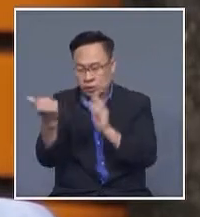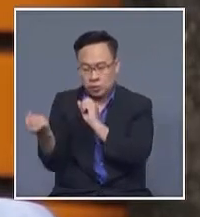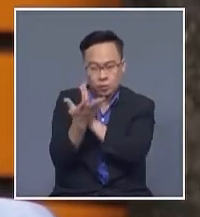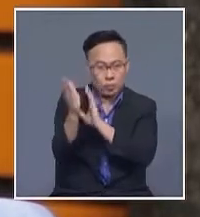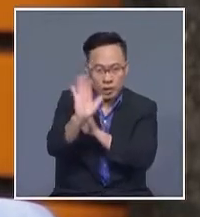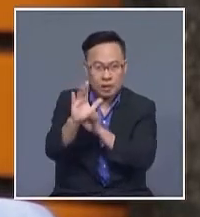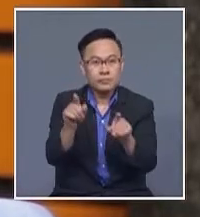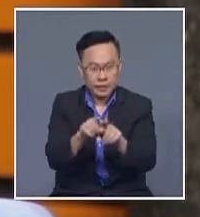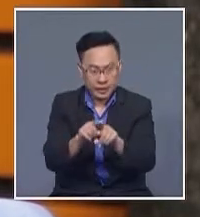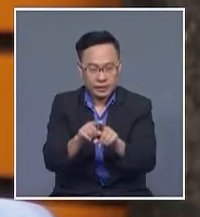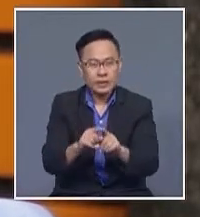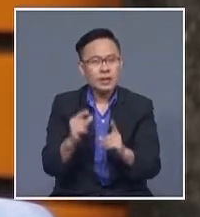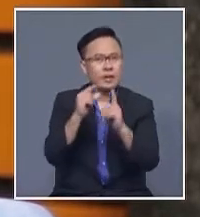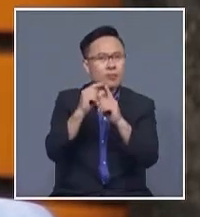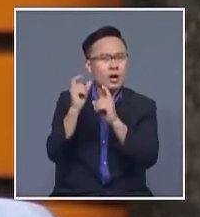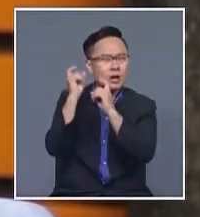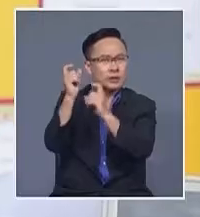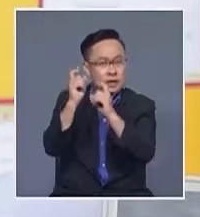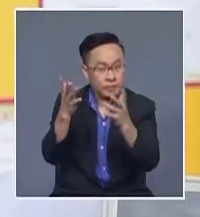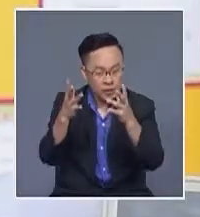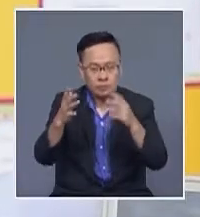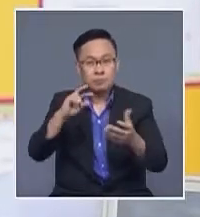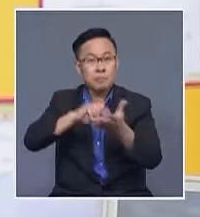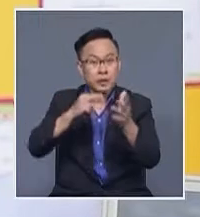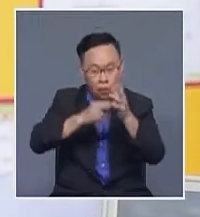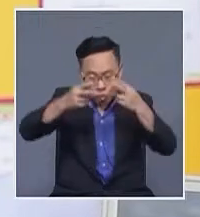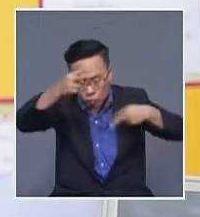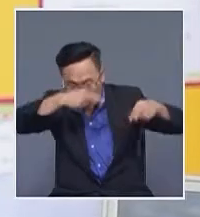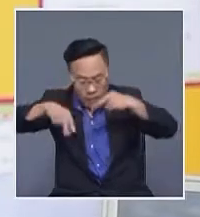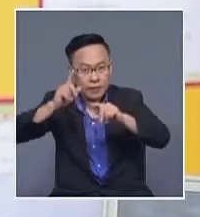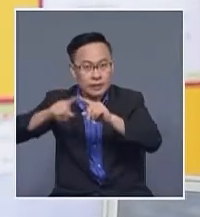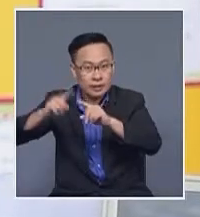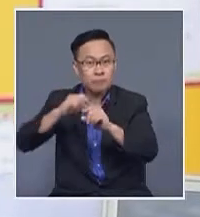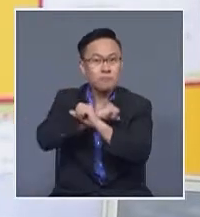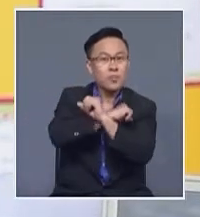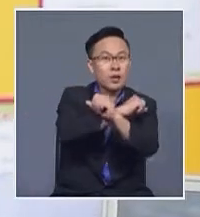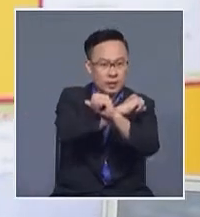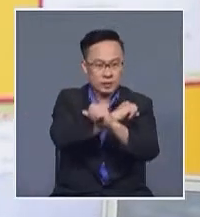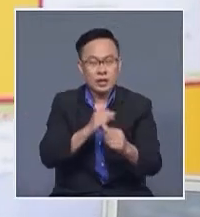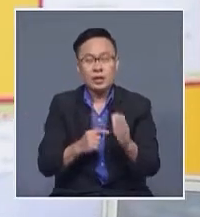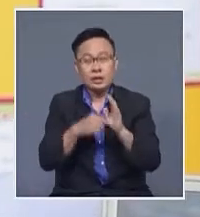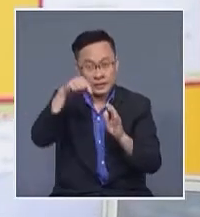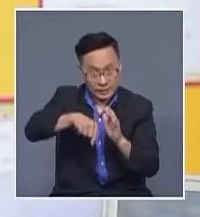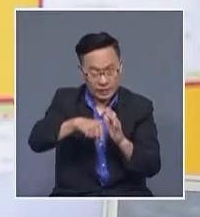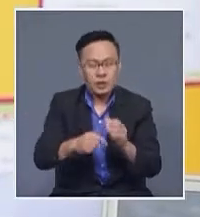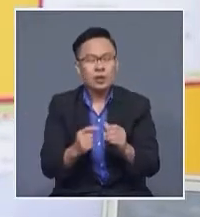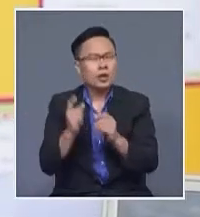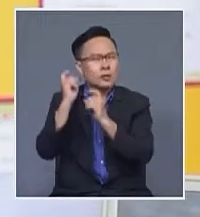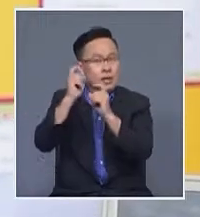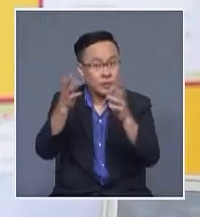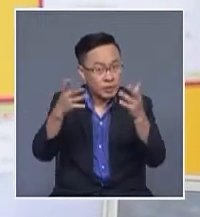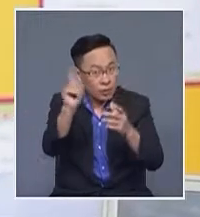าให้มีความปลอดภัยในด้านต่างๆค่ะ ความปลอดภัยของโรงเรียนเราเหรอคะเช่นทางต่างระดับนี้ค่ะโรงเรียนของเราก็จ